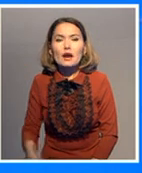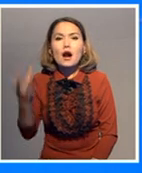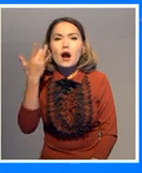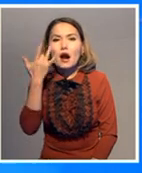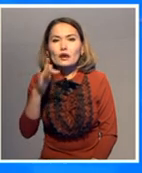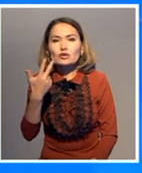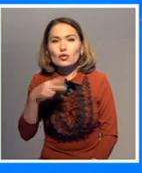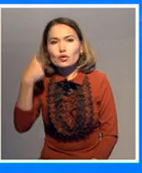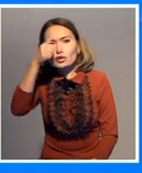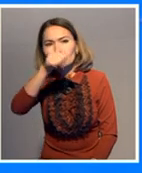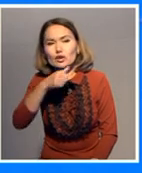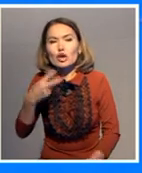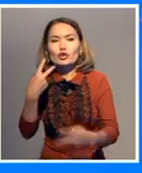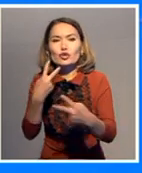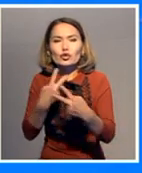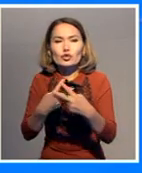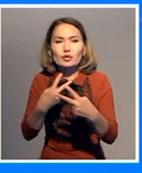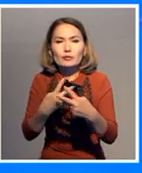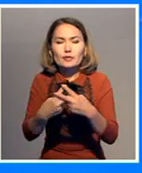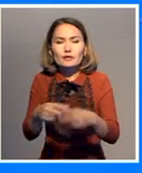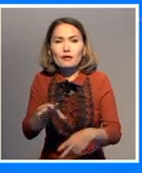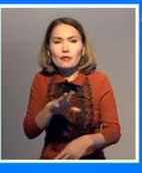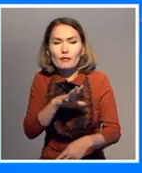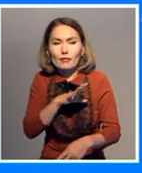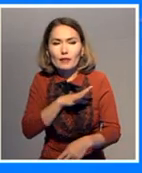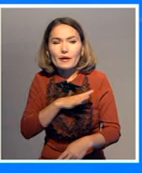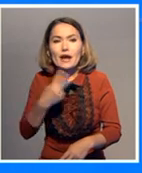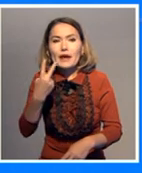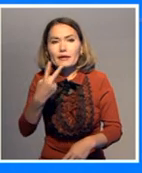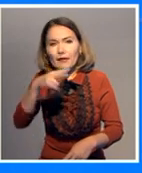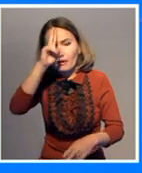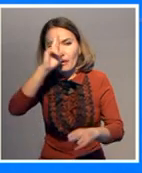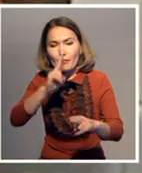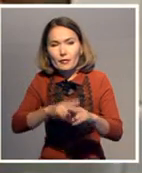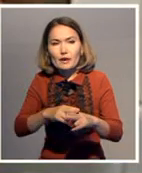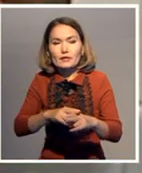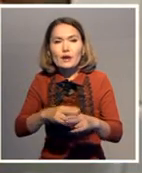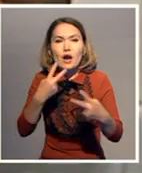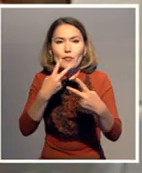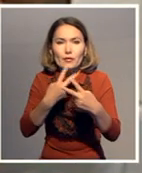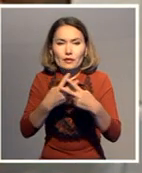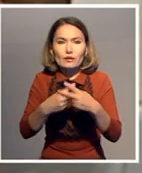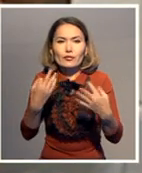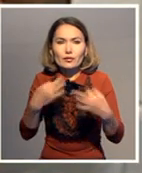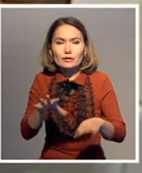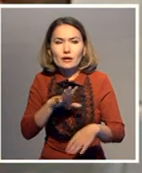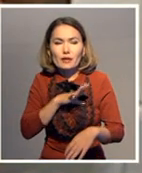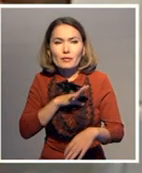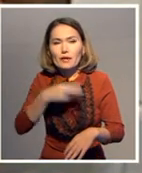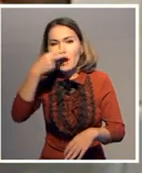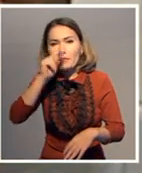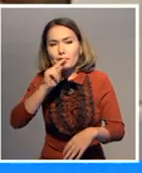Ақшта 30 жыл түрмеде отырған ағайынды екі азамат кінәсіз болып шықты. 46 және 50 жастағы Леон Браун мен Генри